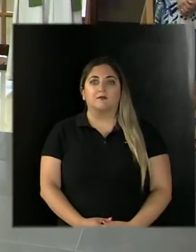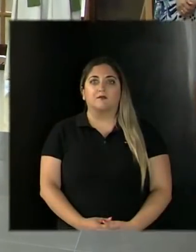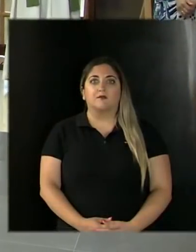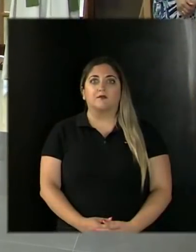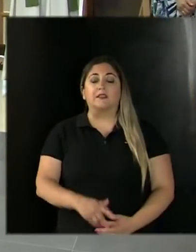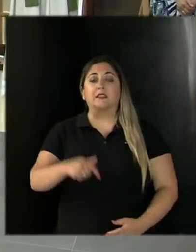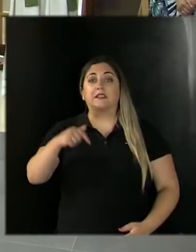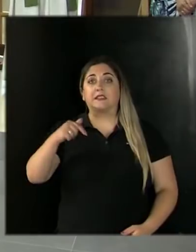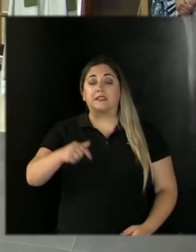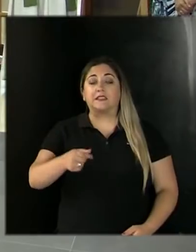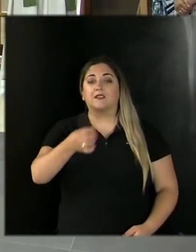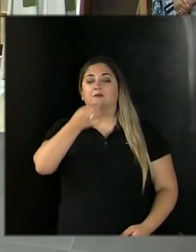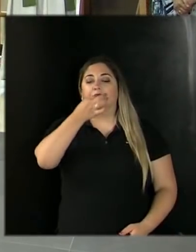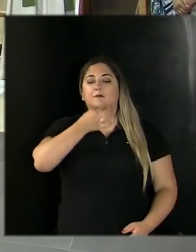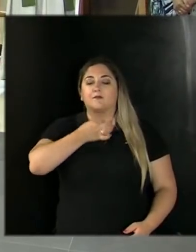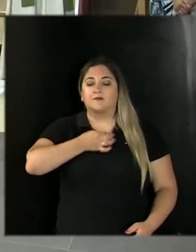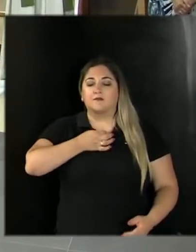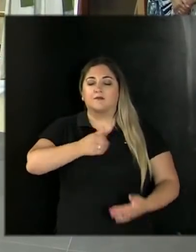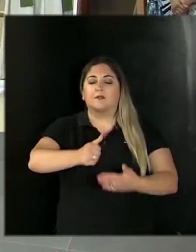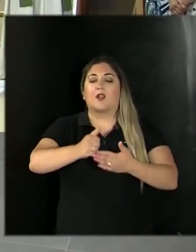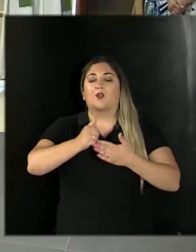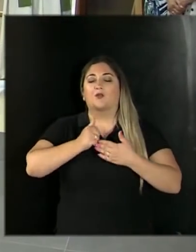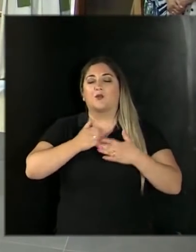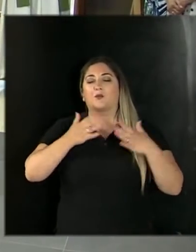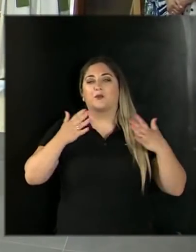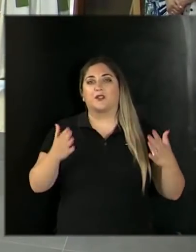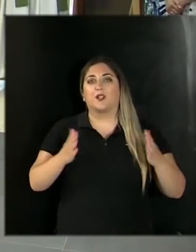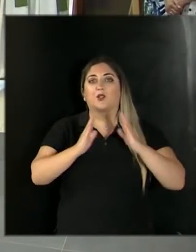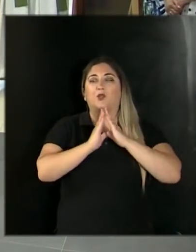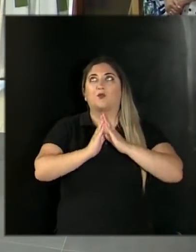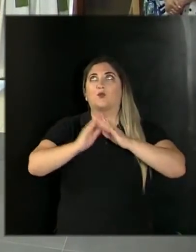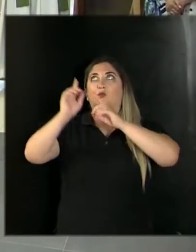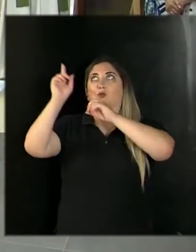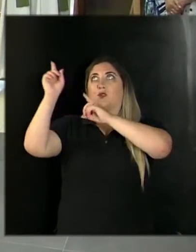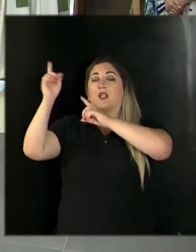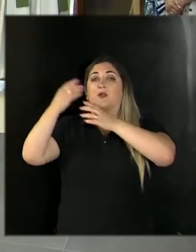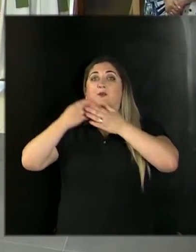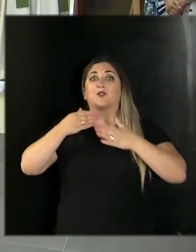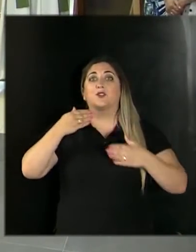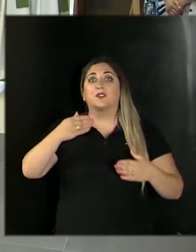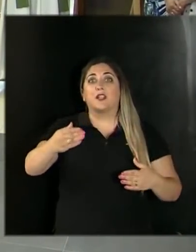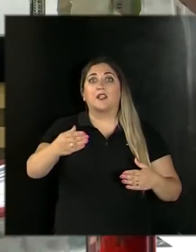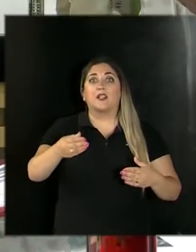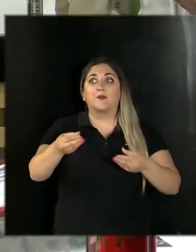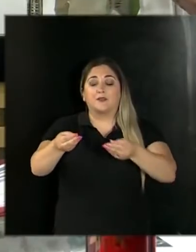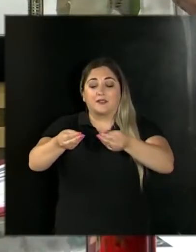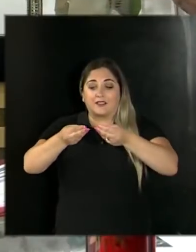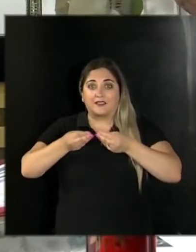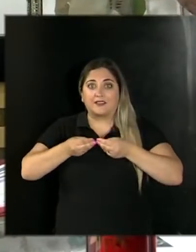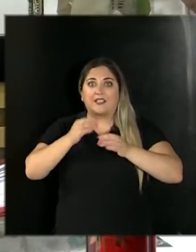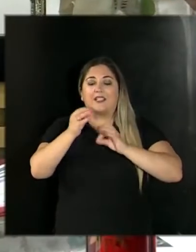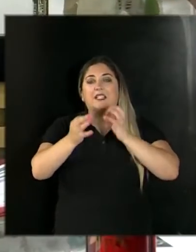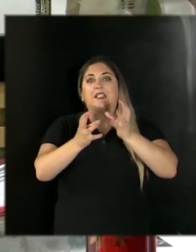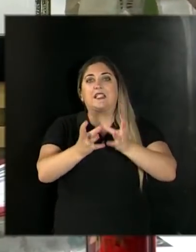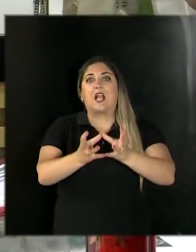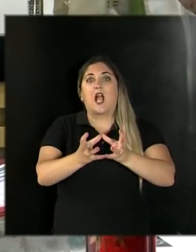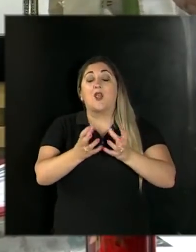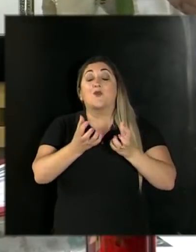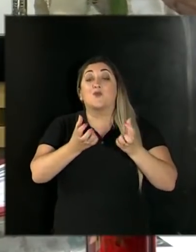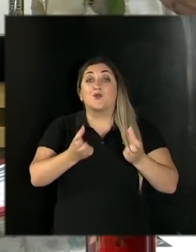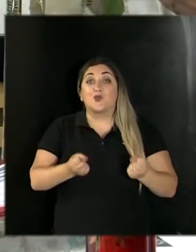Issa li mtlejtna bl-għajnuna kbira nitolbuk mulej biex dejjem tatina id-doni